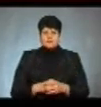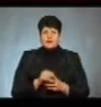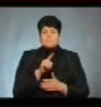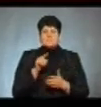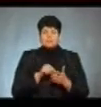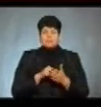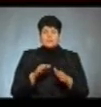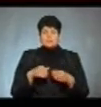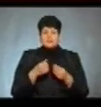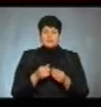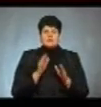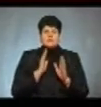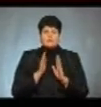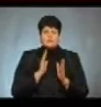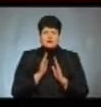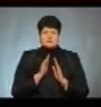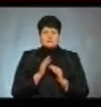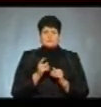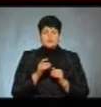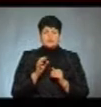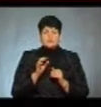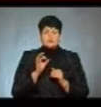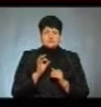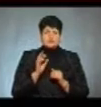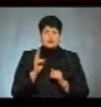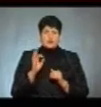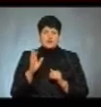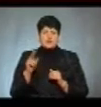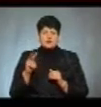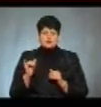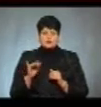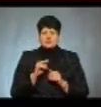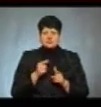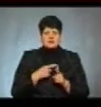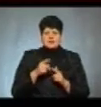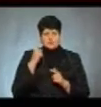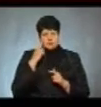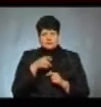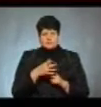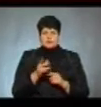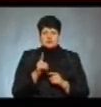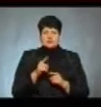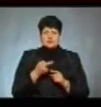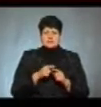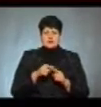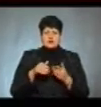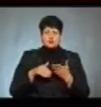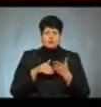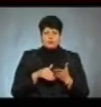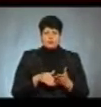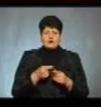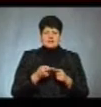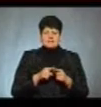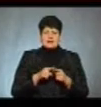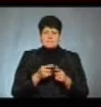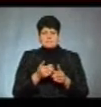яке поставила у мережі Facebook глядачка Олександра Ковальчук. Пане Вадиме, чи не здається вам, що ця допомога для багатодітних – це